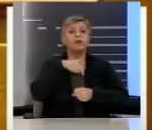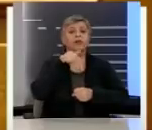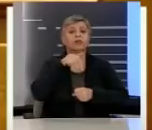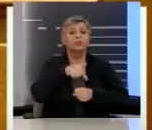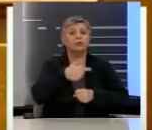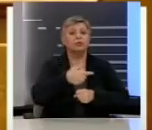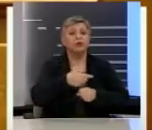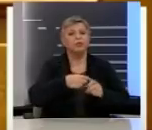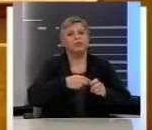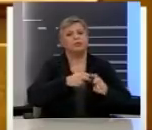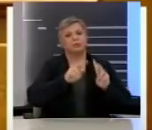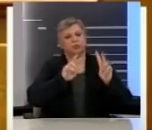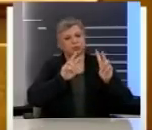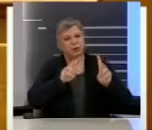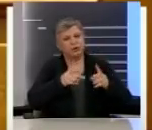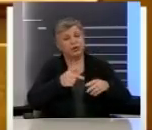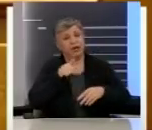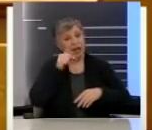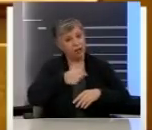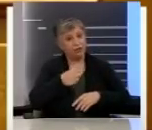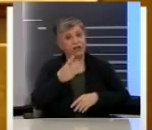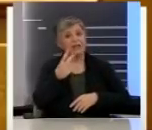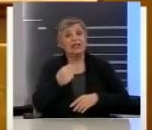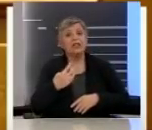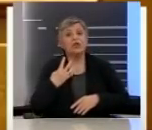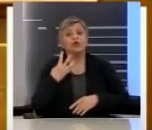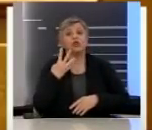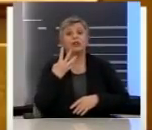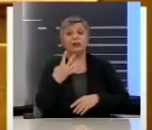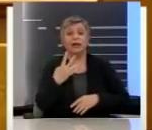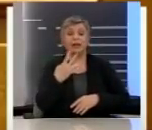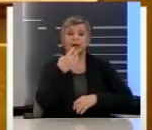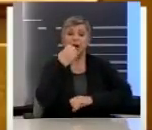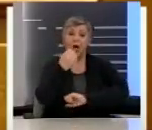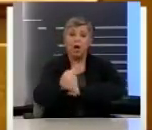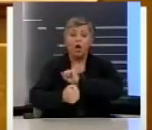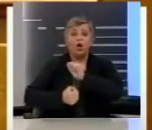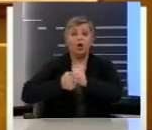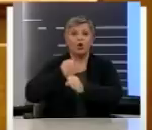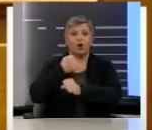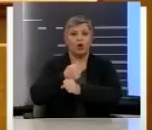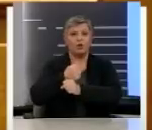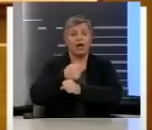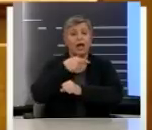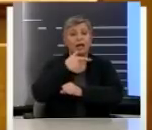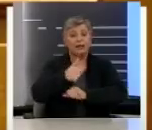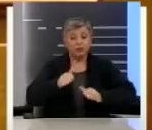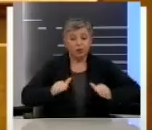παρά τον αδιαφυσβήτητα προοδευτικό χαρακτήρα των κυβερνήσεών σας, δεν τις τολμήσατε.